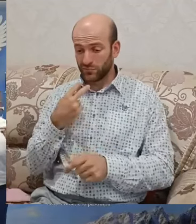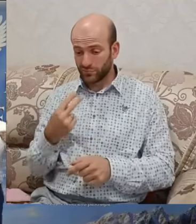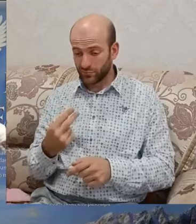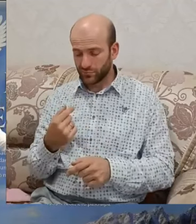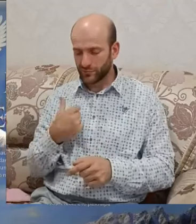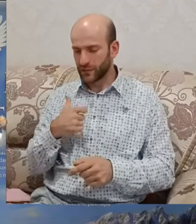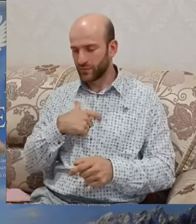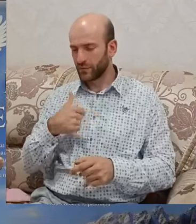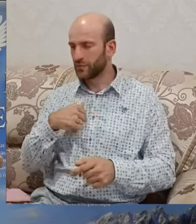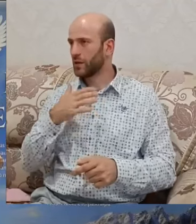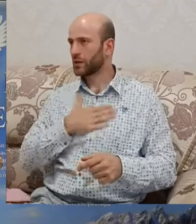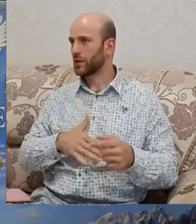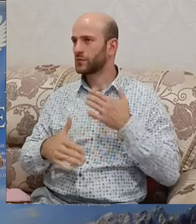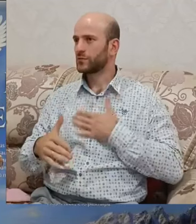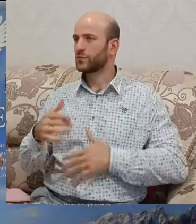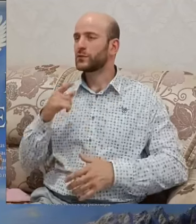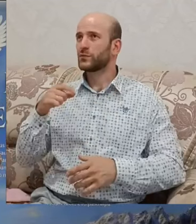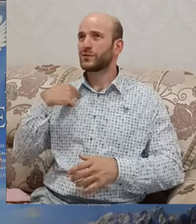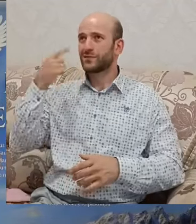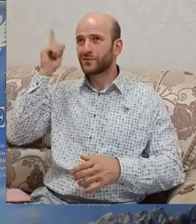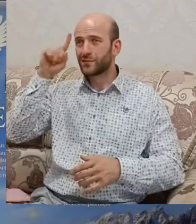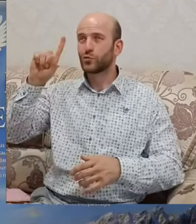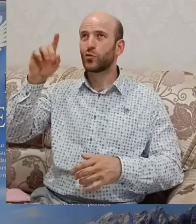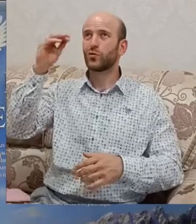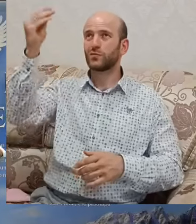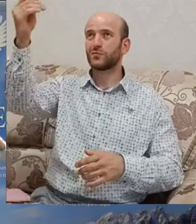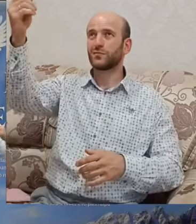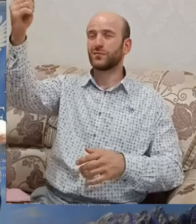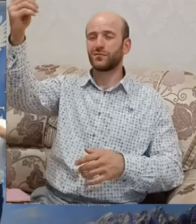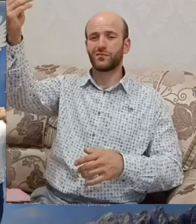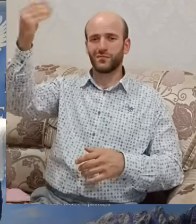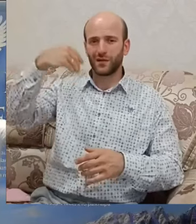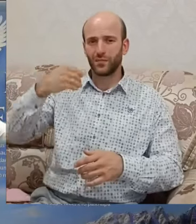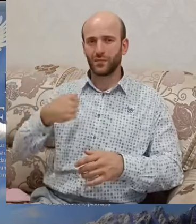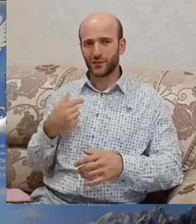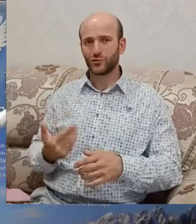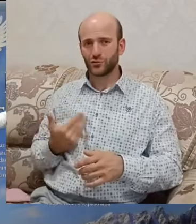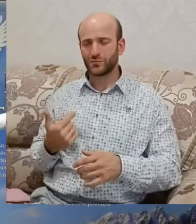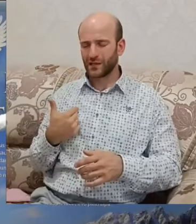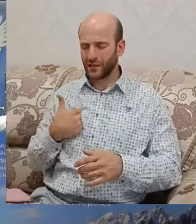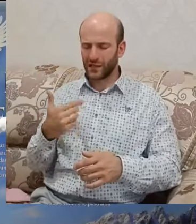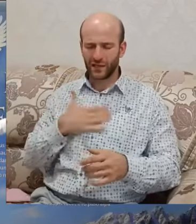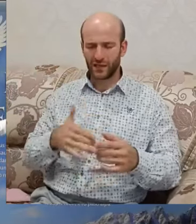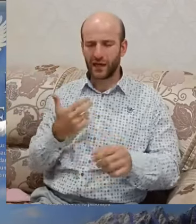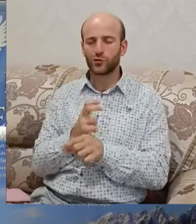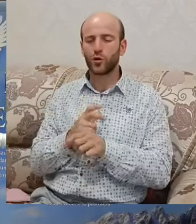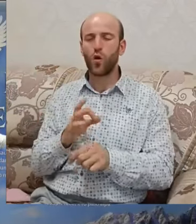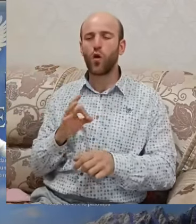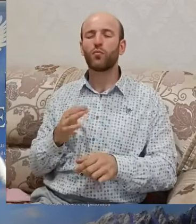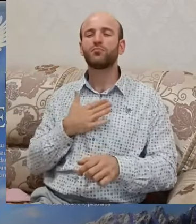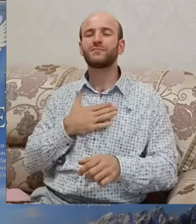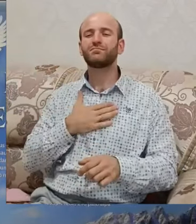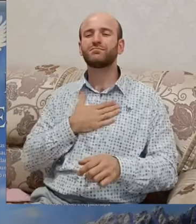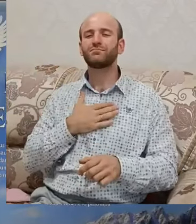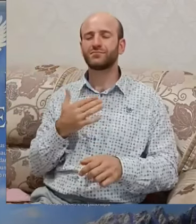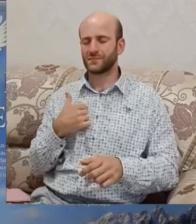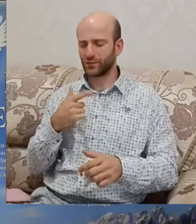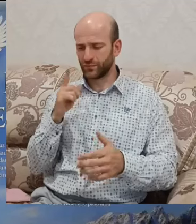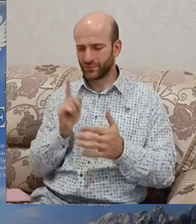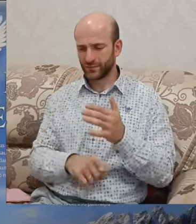Truputėlis vakaro šviesos. Немножко вечернего света. Ir aš pasiruošęs susitikti su kombainu. И я готов встретиться с